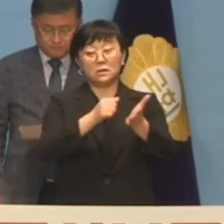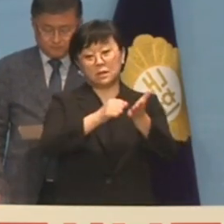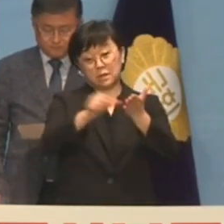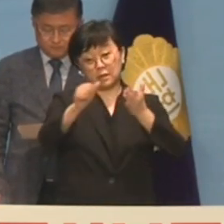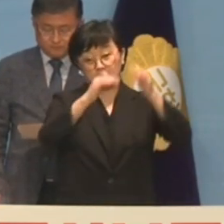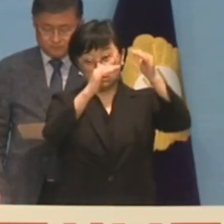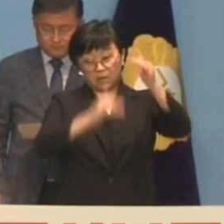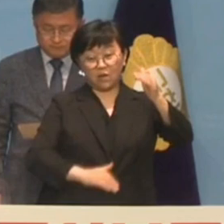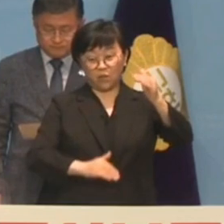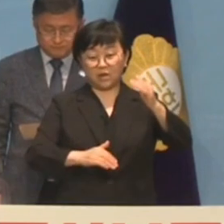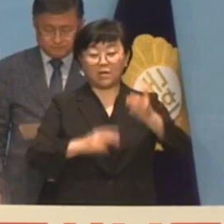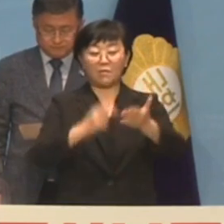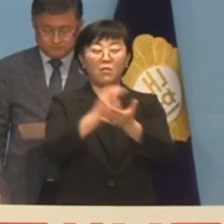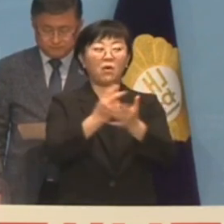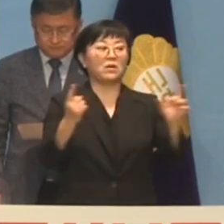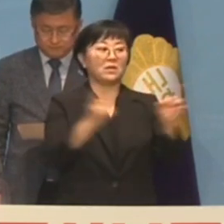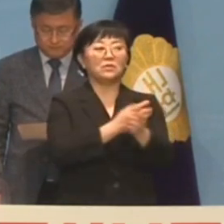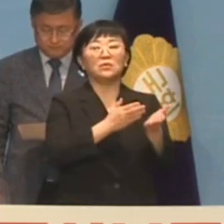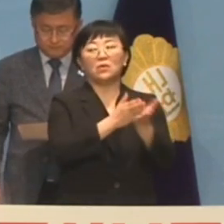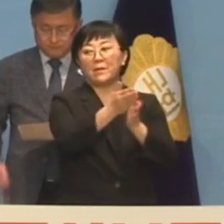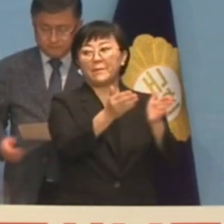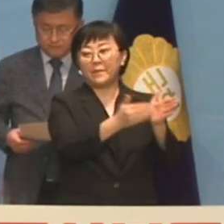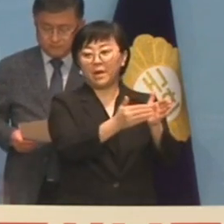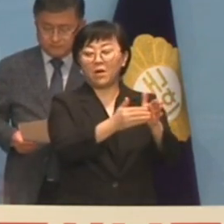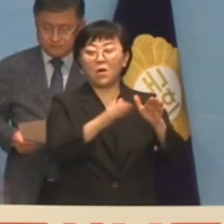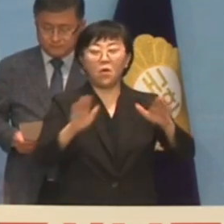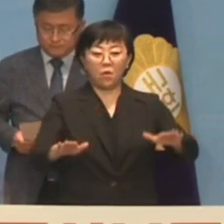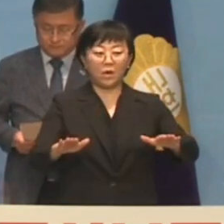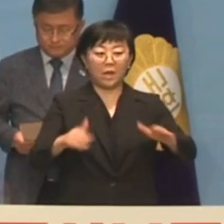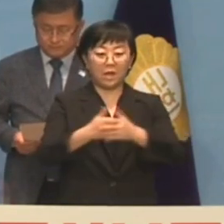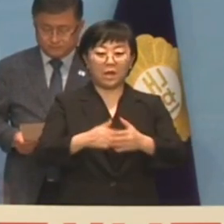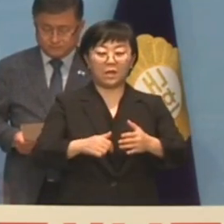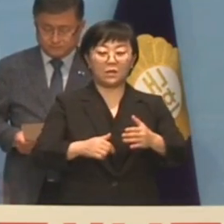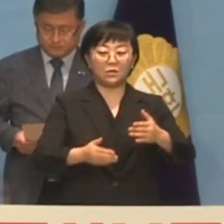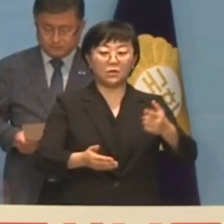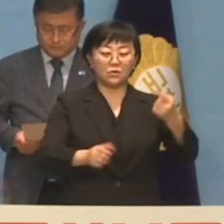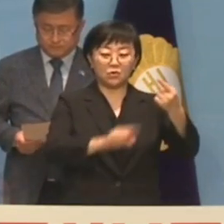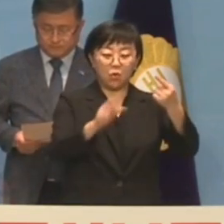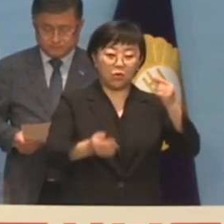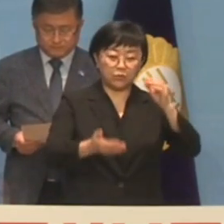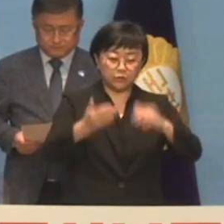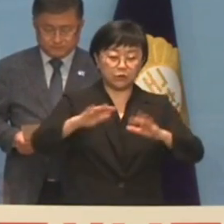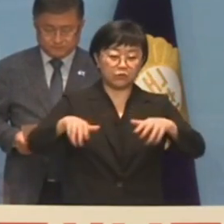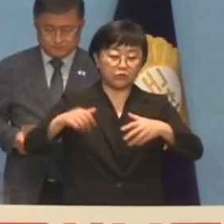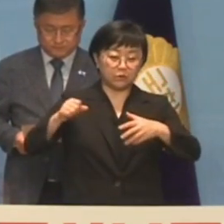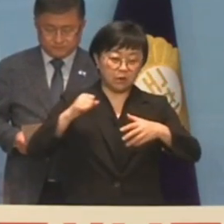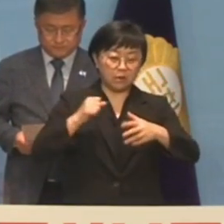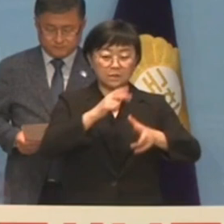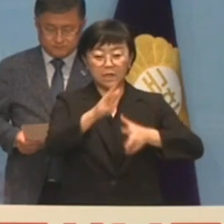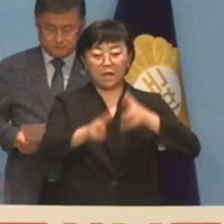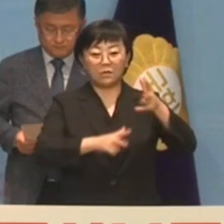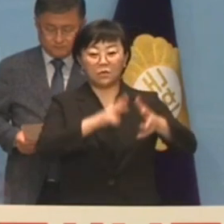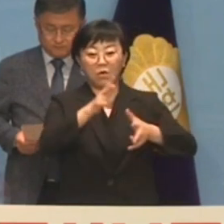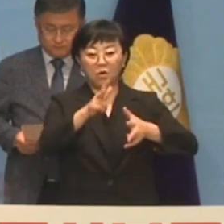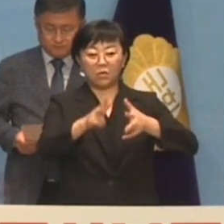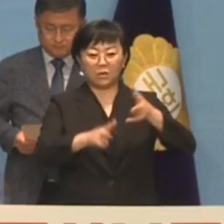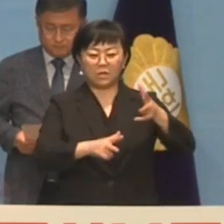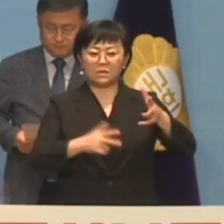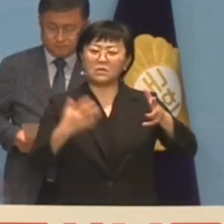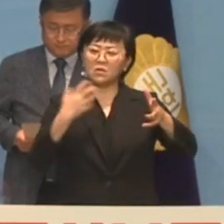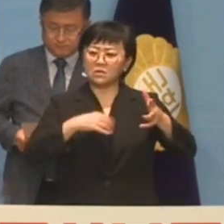삭제하는 내용의 개정안을 통과시켰다. 올해 초부터 국내 풍력산업계에 감돌던 우려가